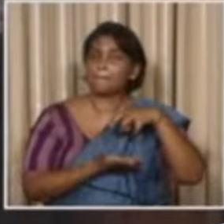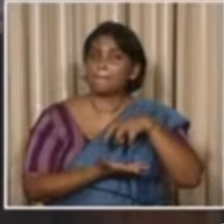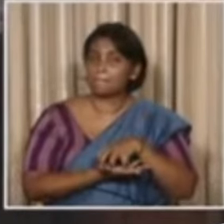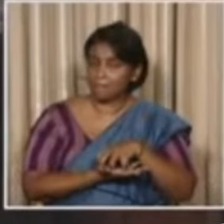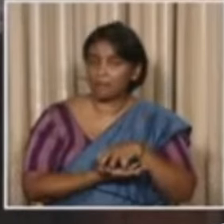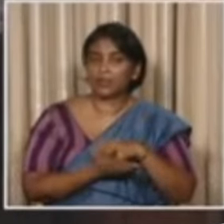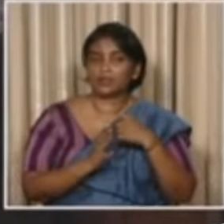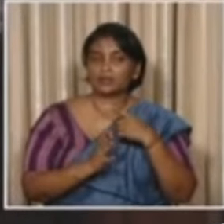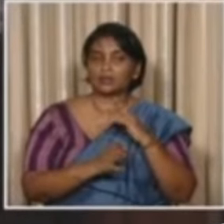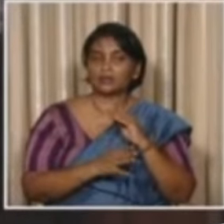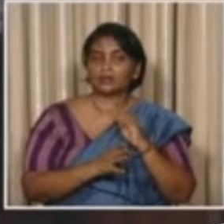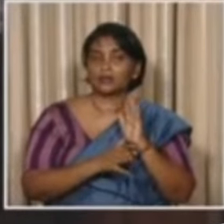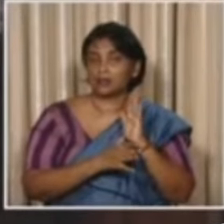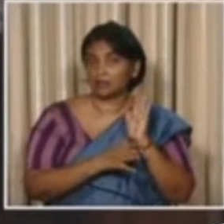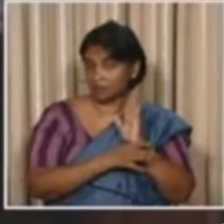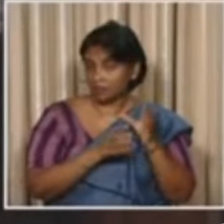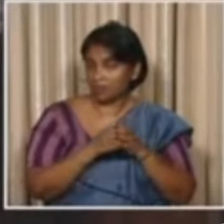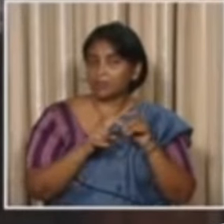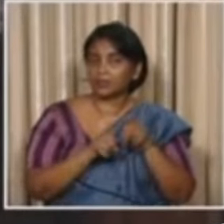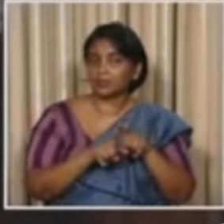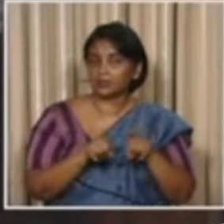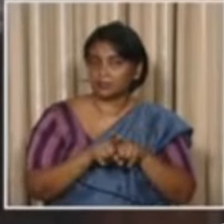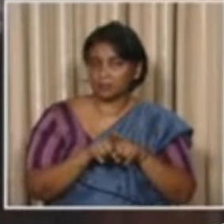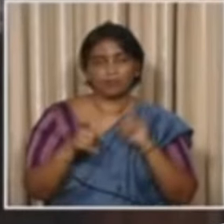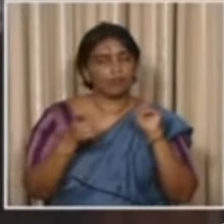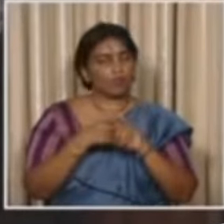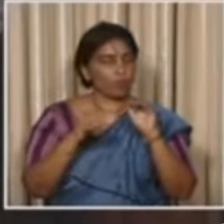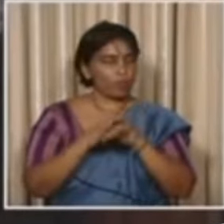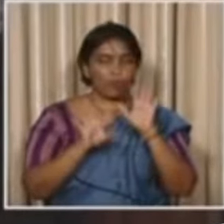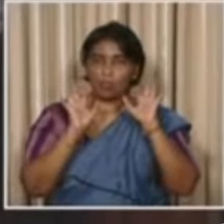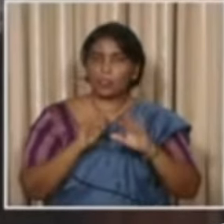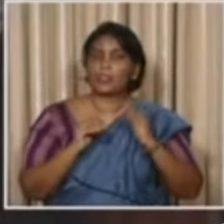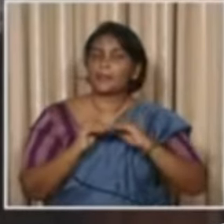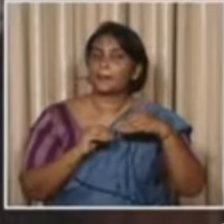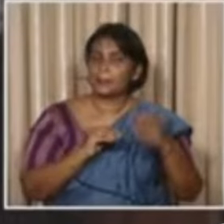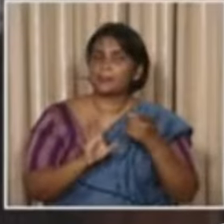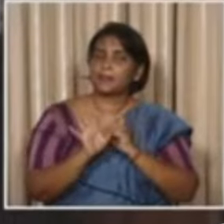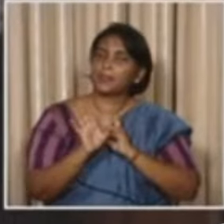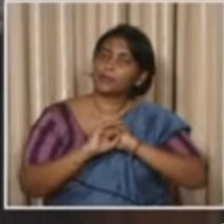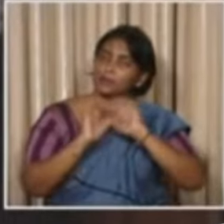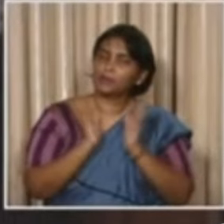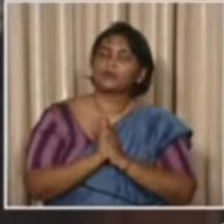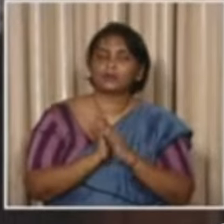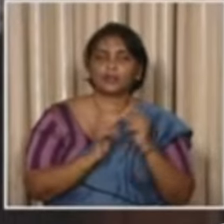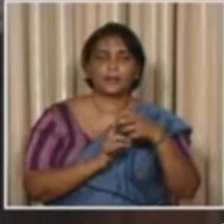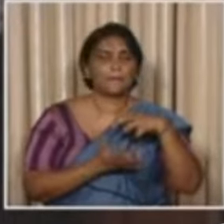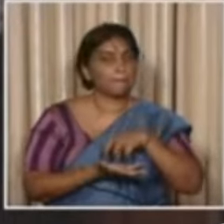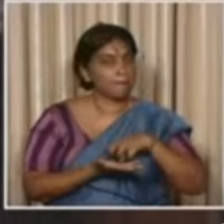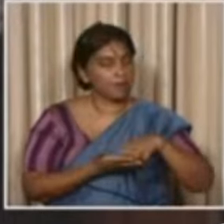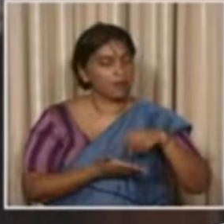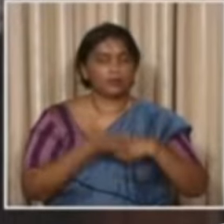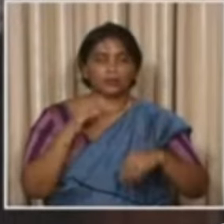අපි ශ්‍රී ලංකා අදහස් පාක්ෂිකයෝ ලෙස තරඟ කළේ නැහැ. ඊට පසු හැම පළාත්